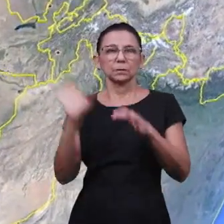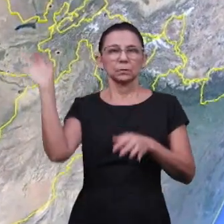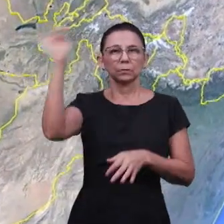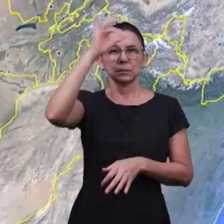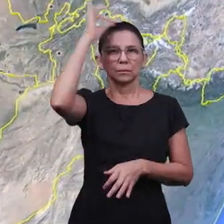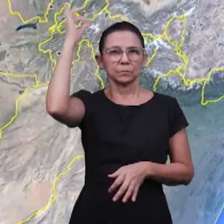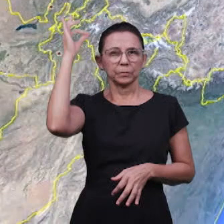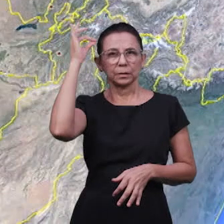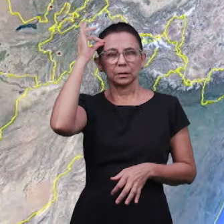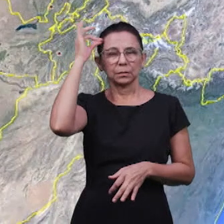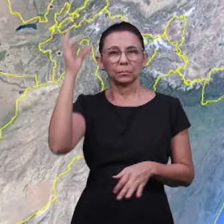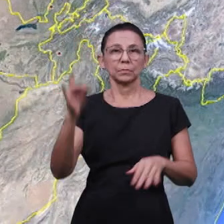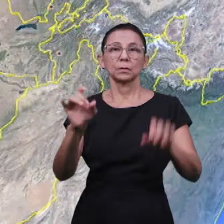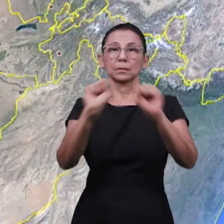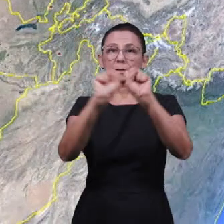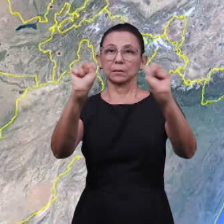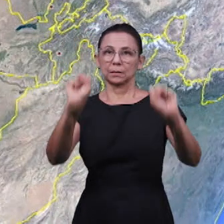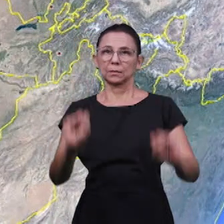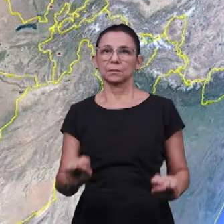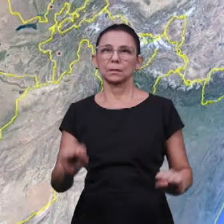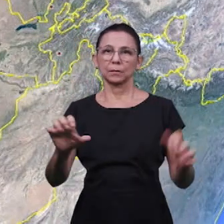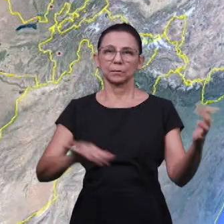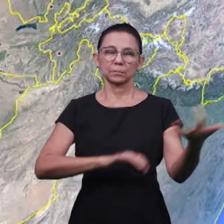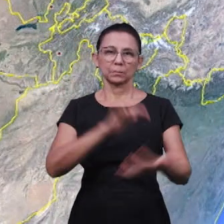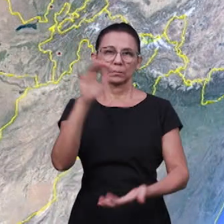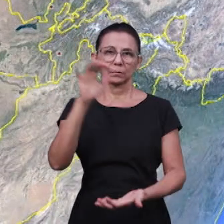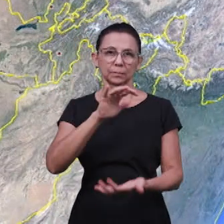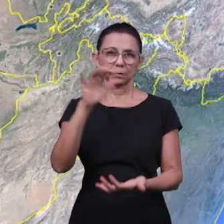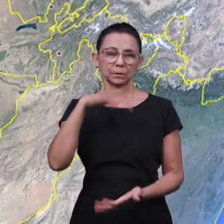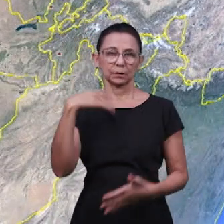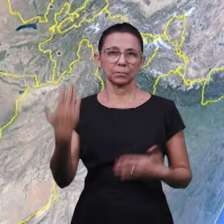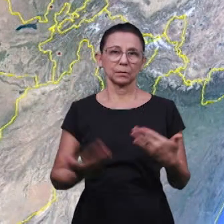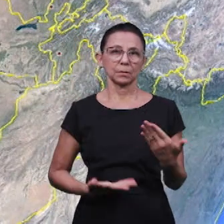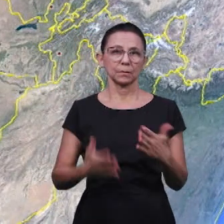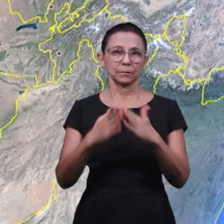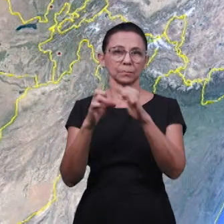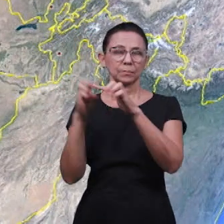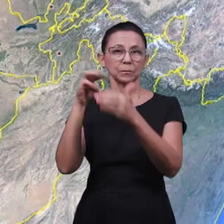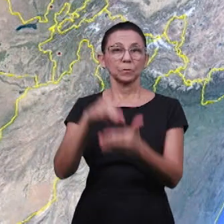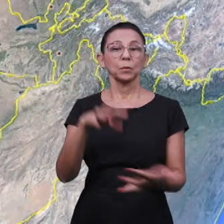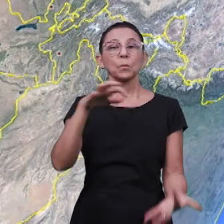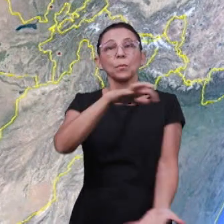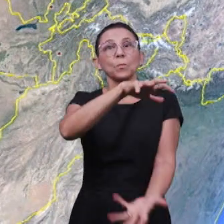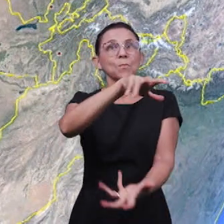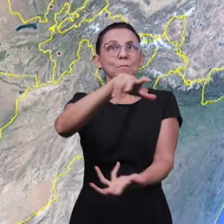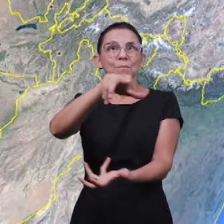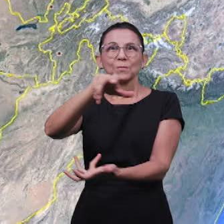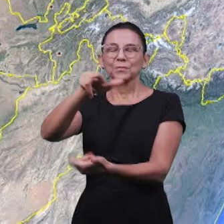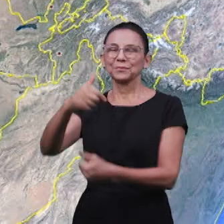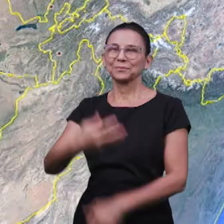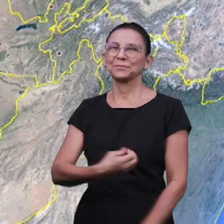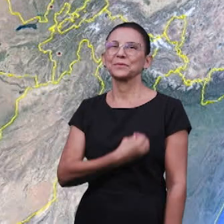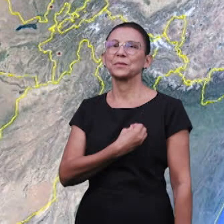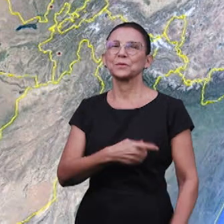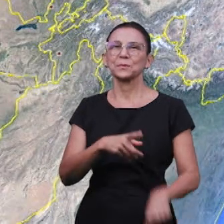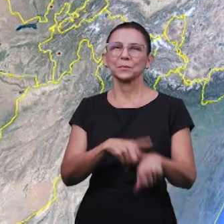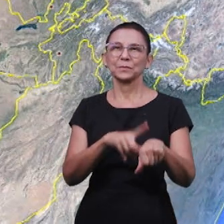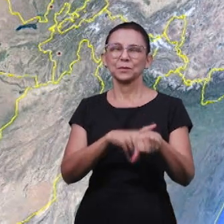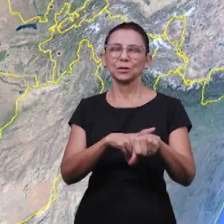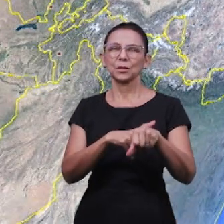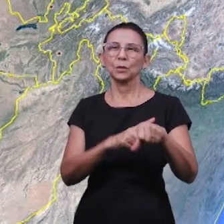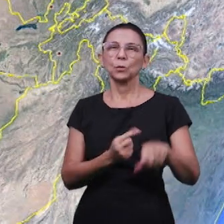même esprit. À travers le système de transmission, les membres de l'Église chrétienne Maranatha de toute la